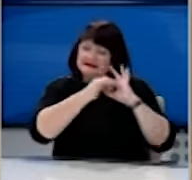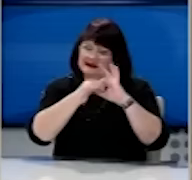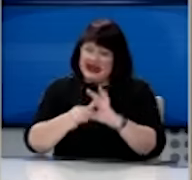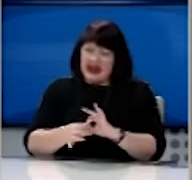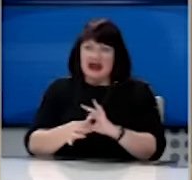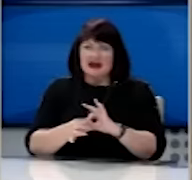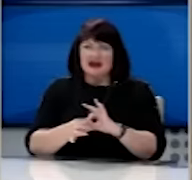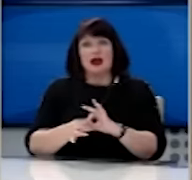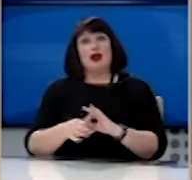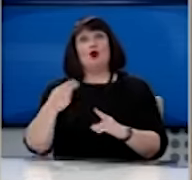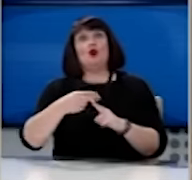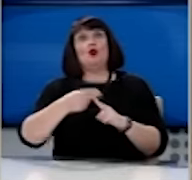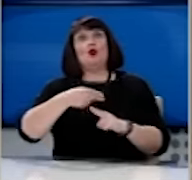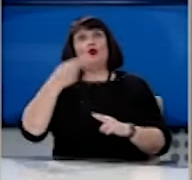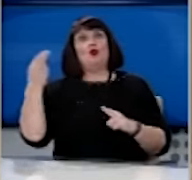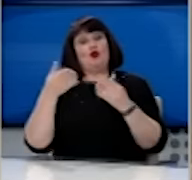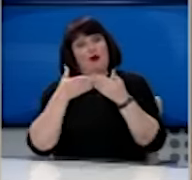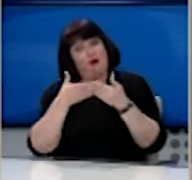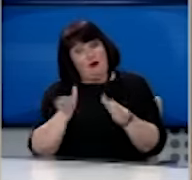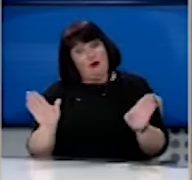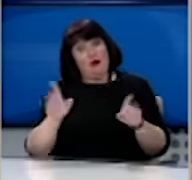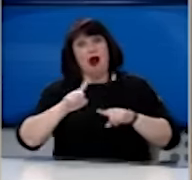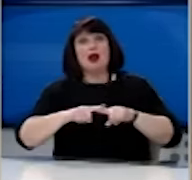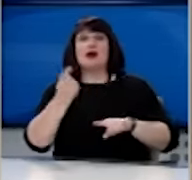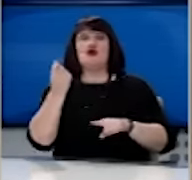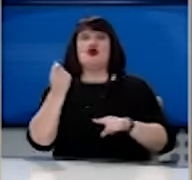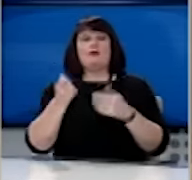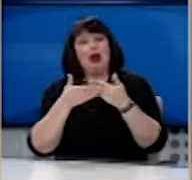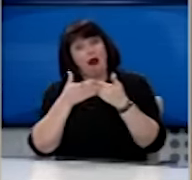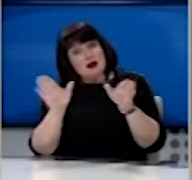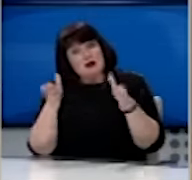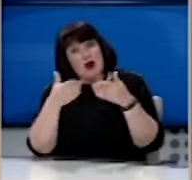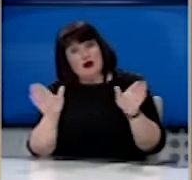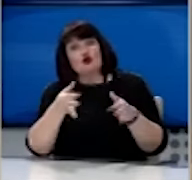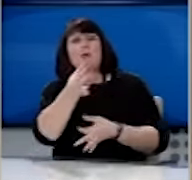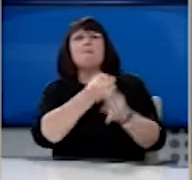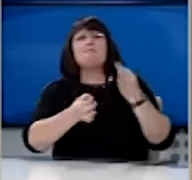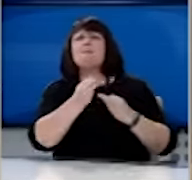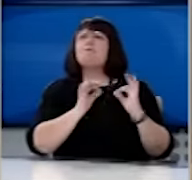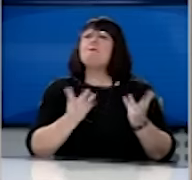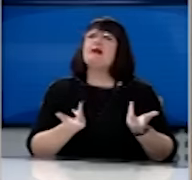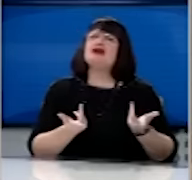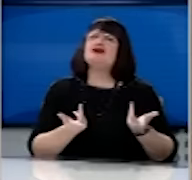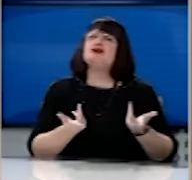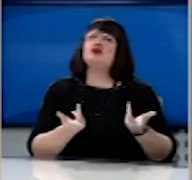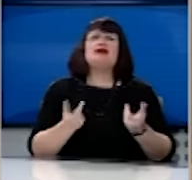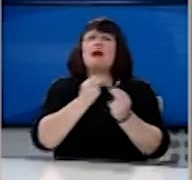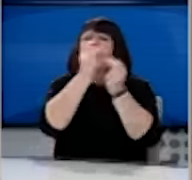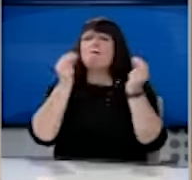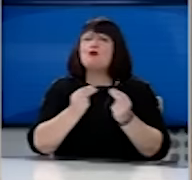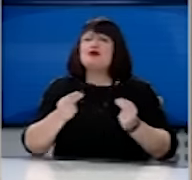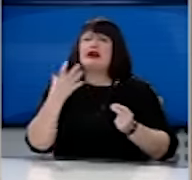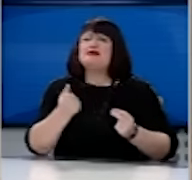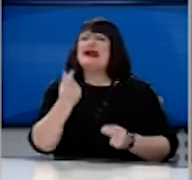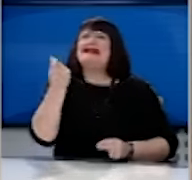την περιβόητη εξωστρέφεια της ελληνικής οικονομίας. Για πείτε μας λοιπόν, τι επίδραση έχει αυτή